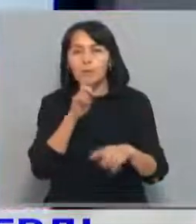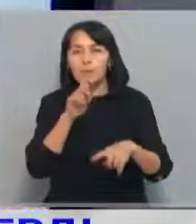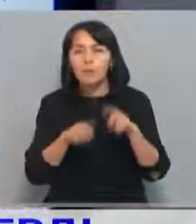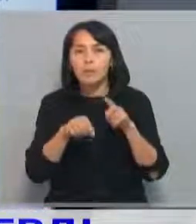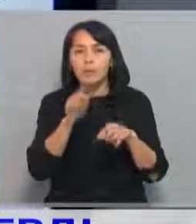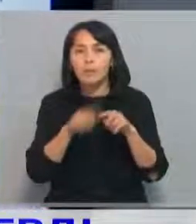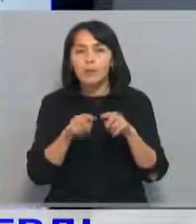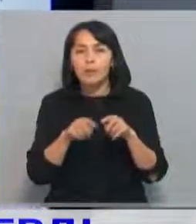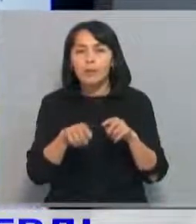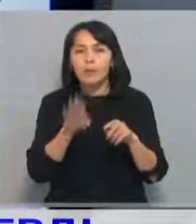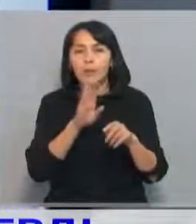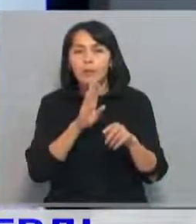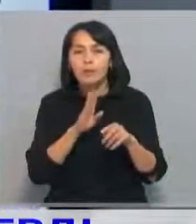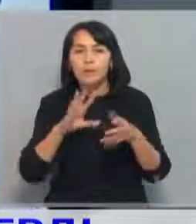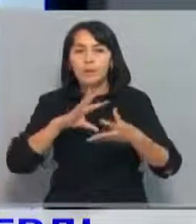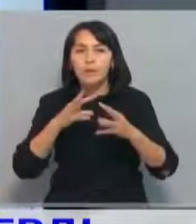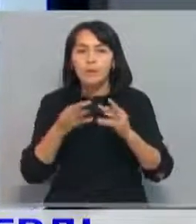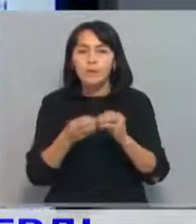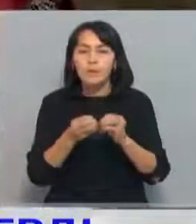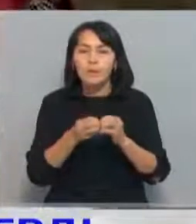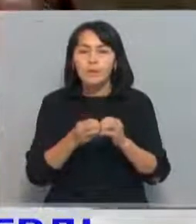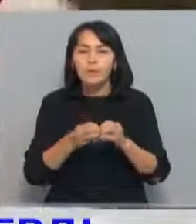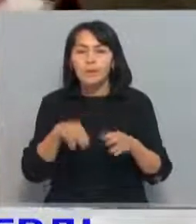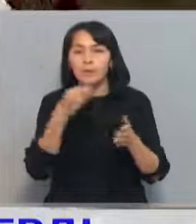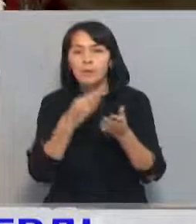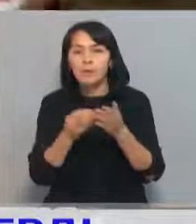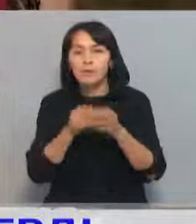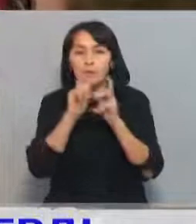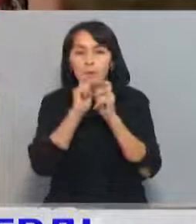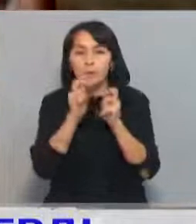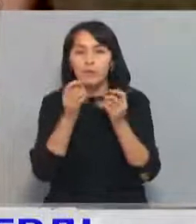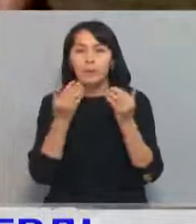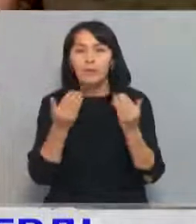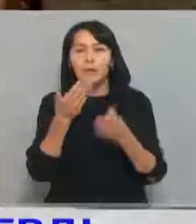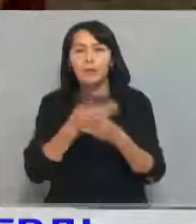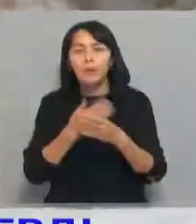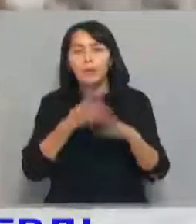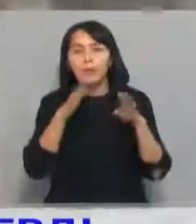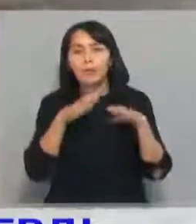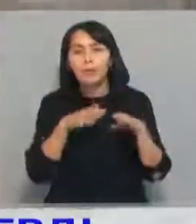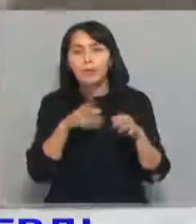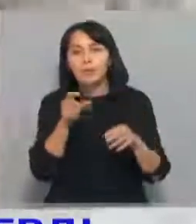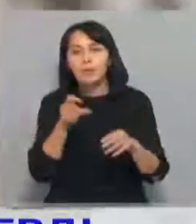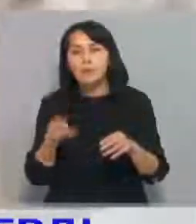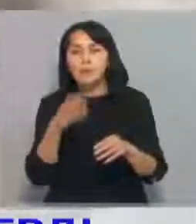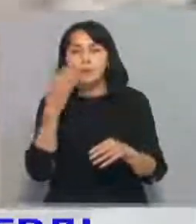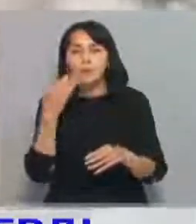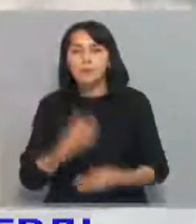мен абысындары бірігіп, іс оң болсын деген ниетпен сатып әперіпті. Қазір соның арқасында тігіншілердің жұмысы